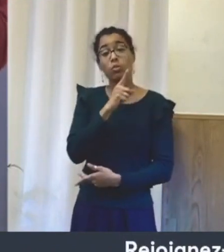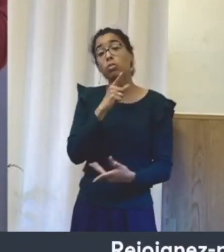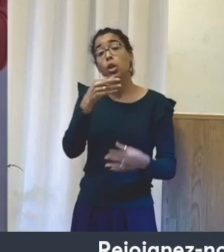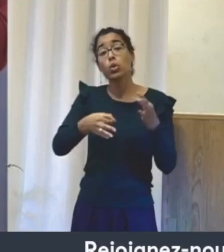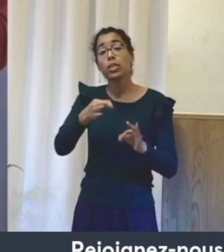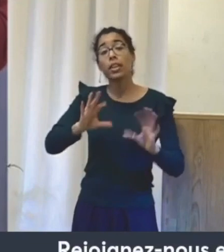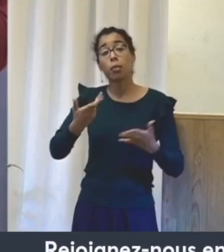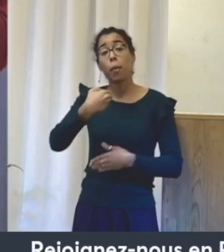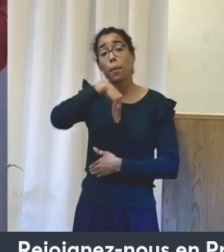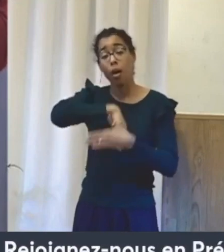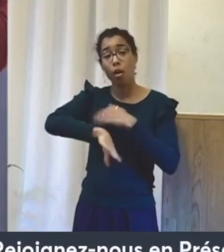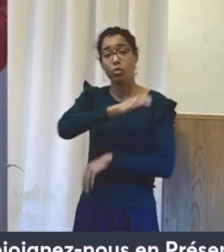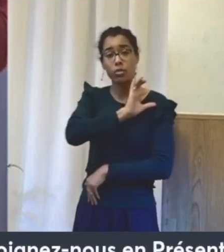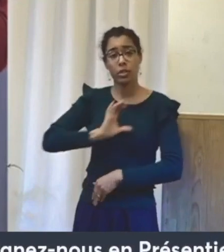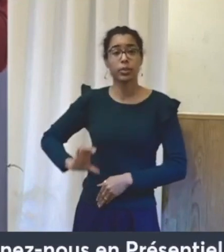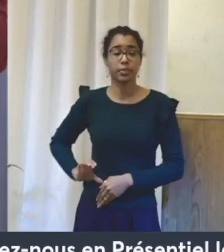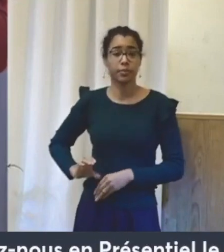Jésus-Christ.